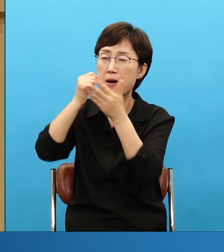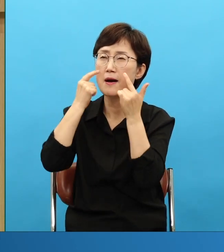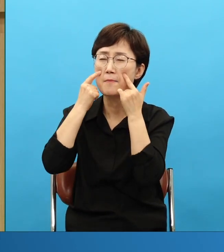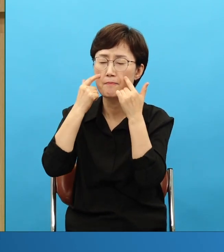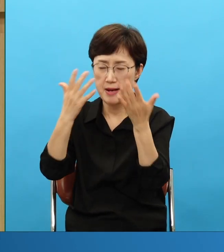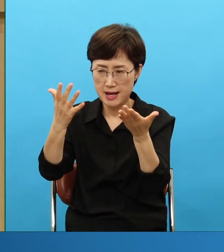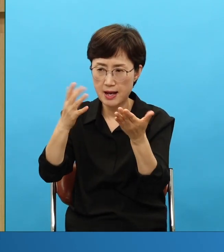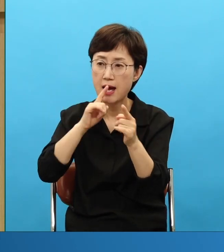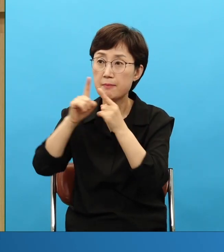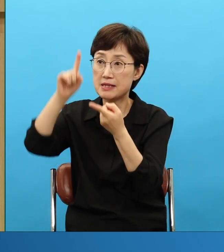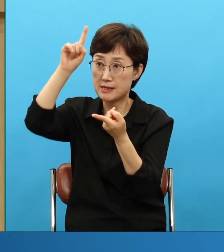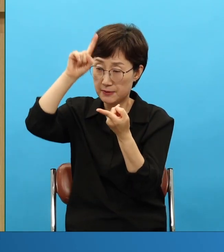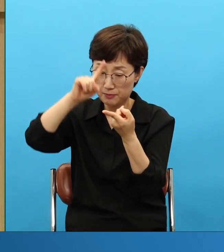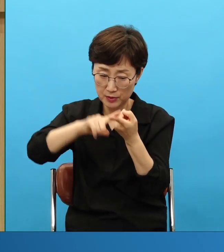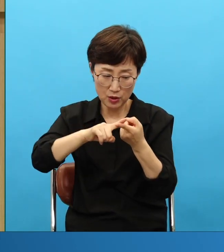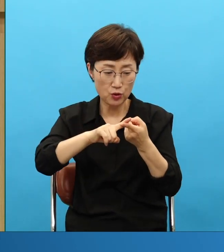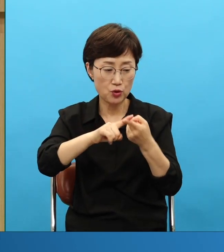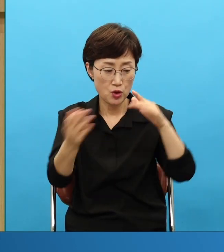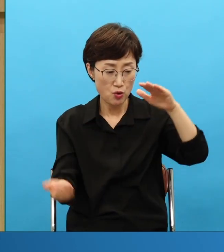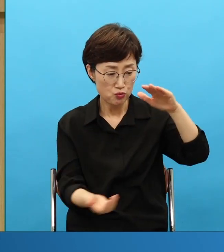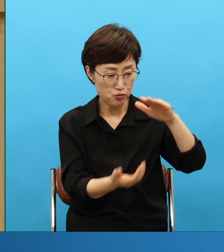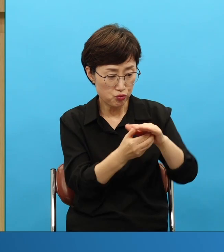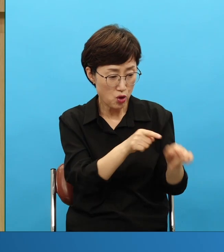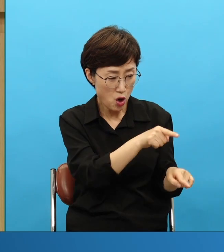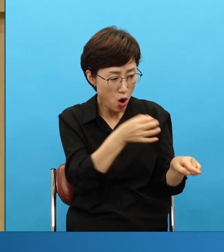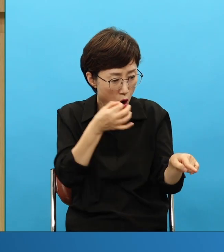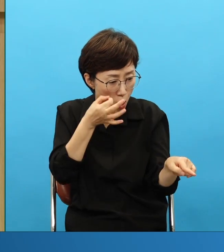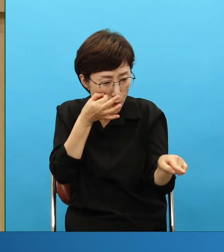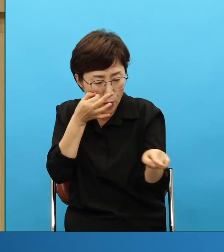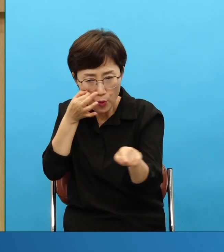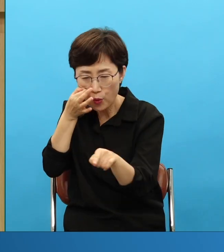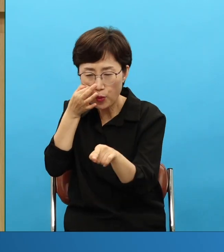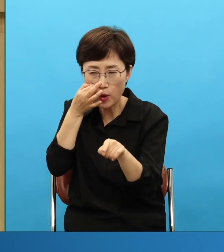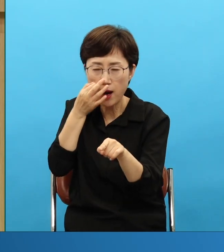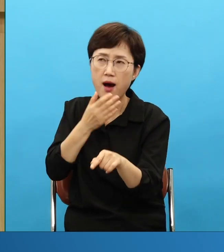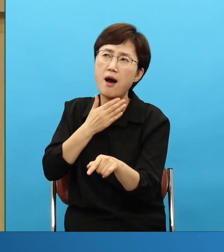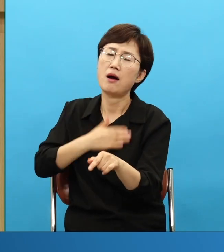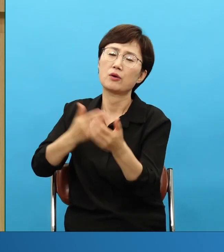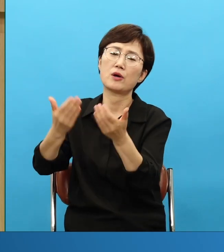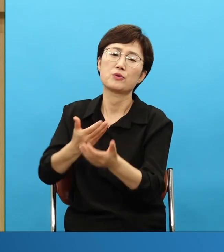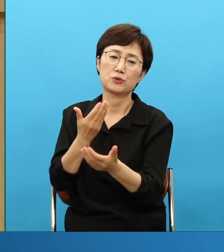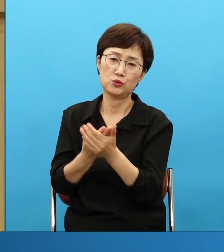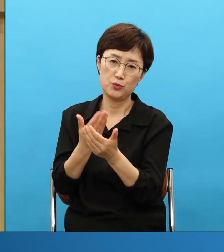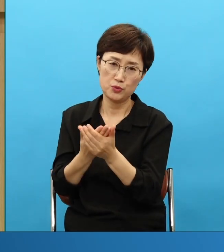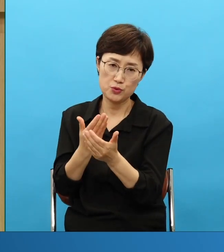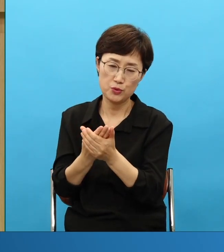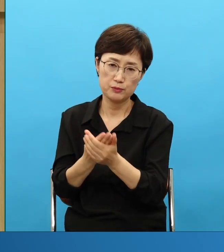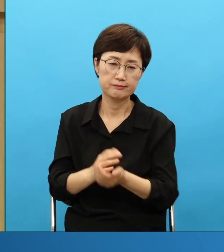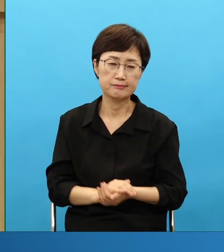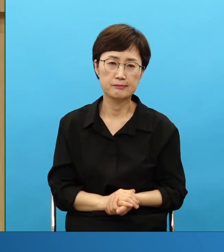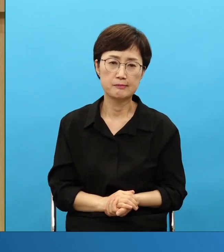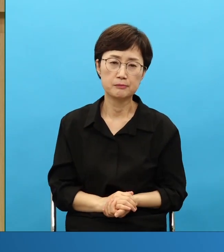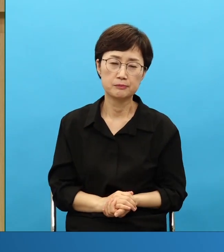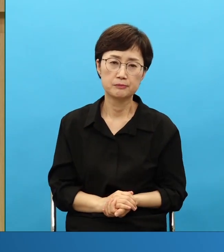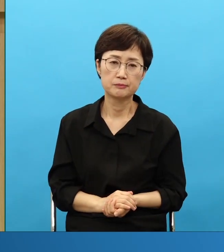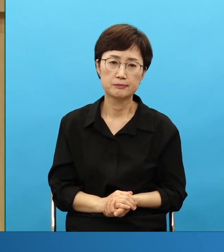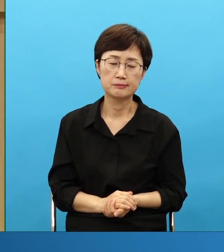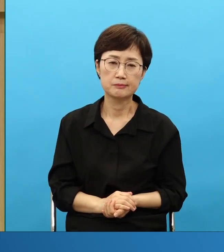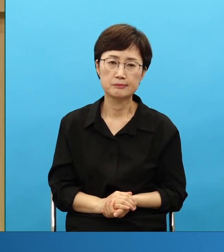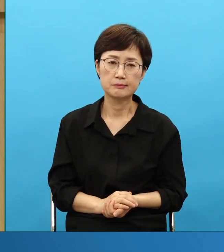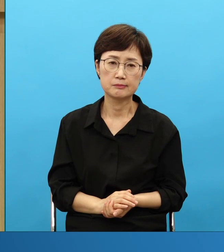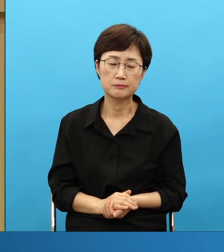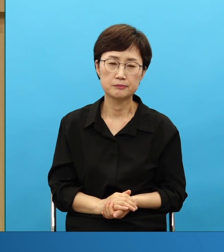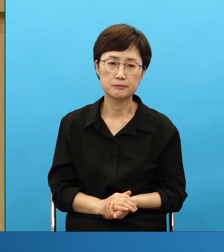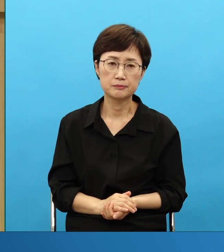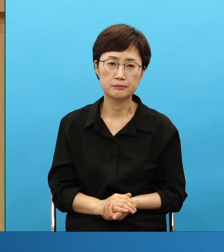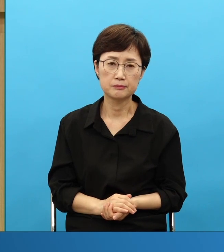그 말씀 성취되는 것을 보게 하옵소서. All the darkness that hindering this worship, as well as working in our life,